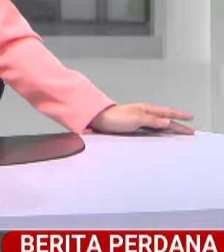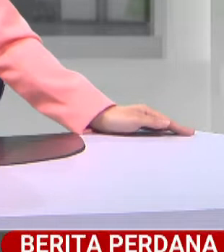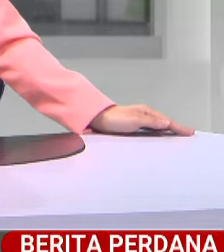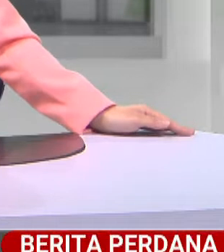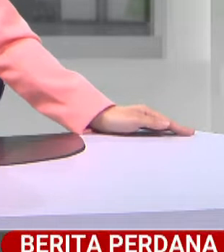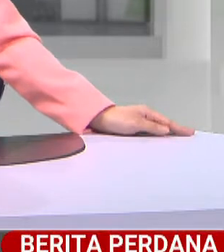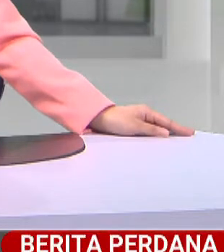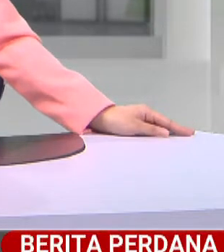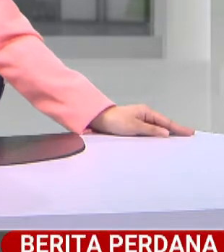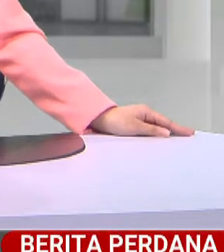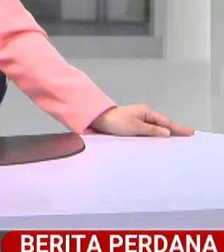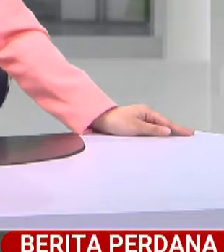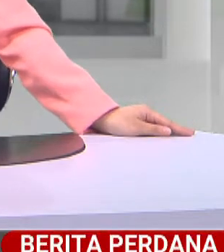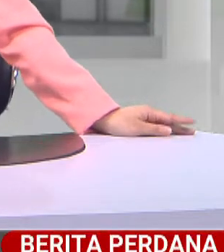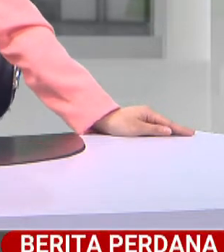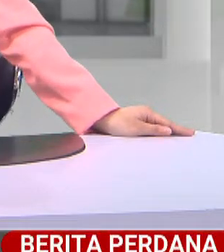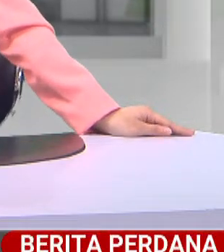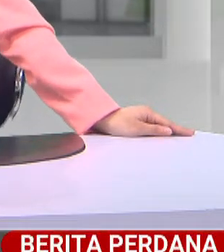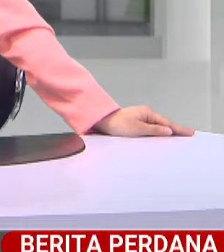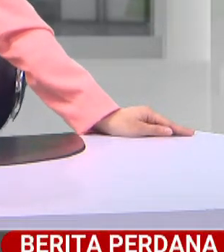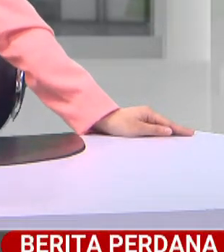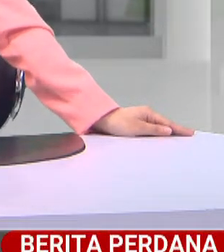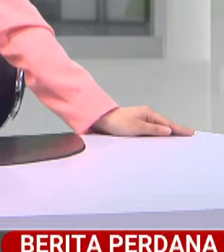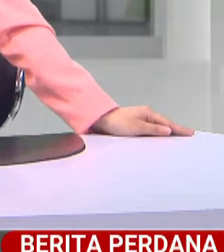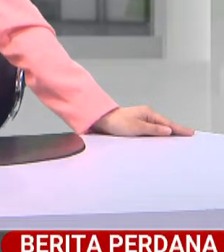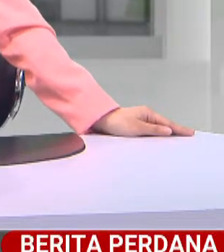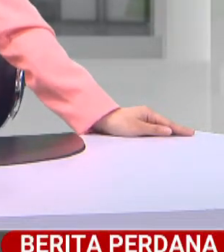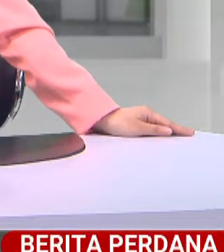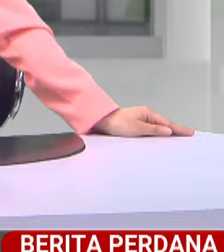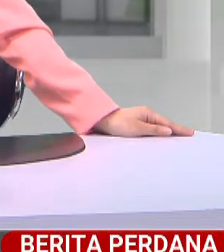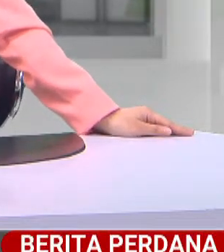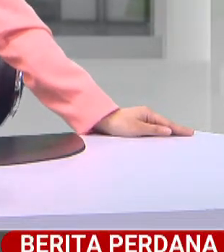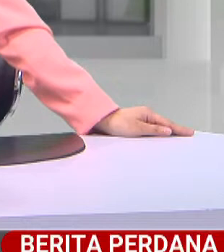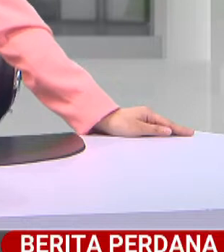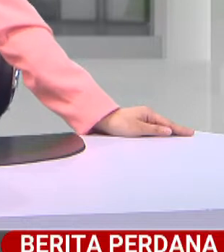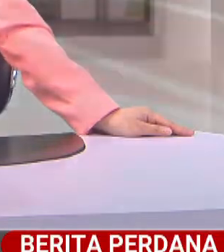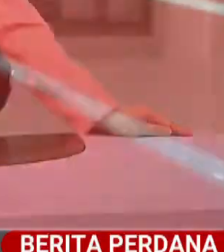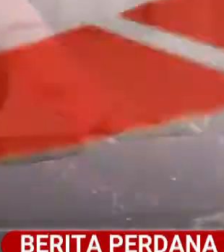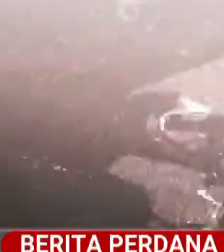Baik saudara, seterusnya kita ke segmen sukan bersama rakan penyampai Ifah Hazim. Silakan Ifah.